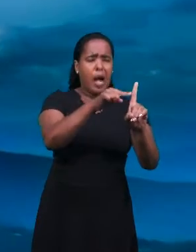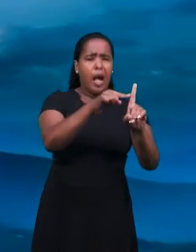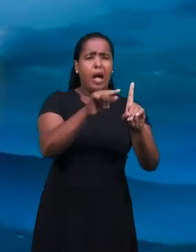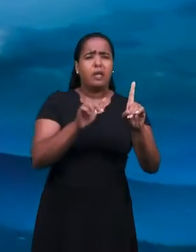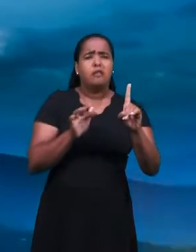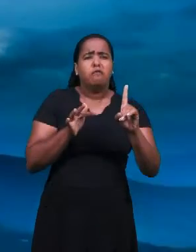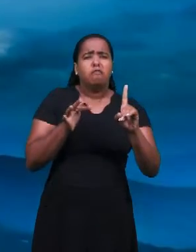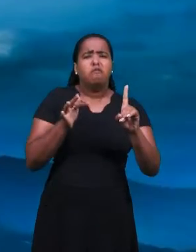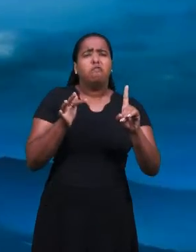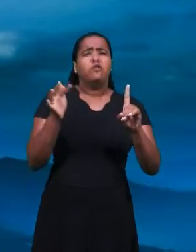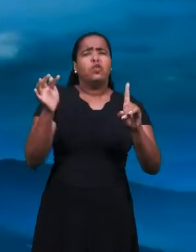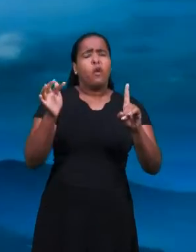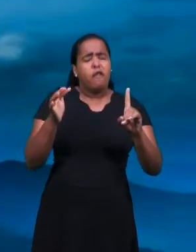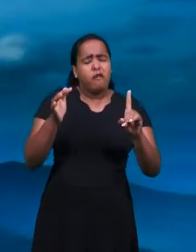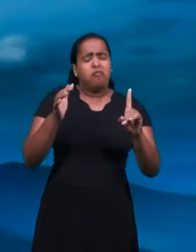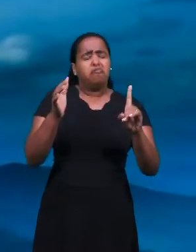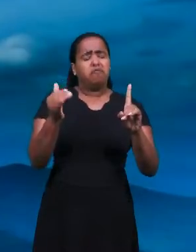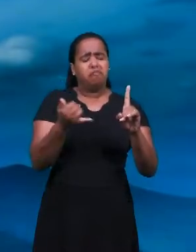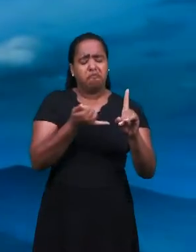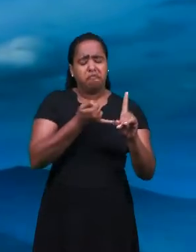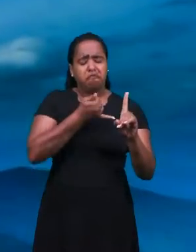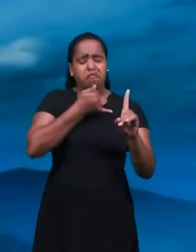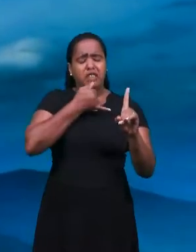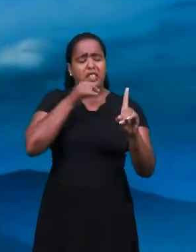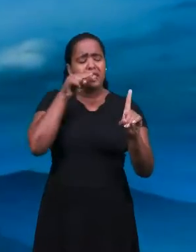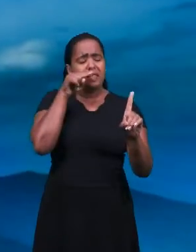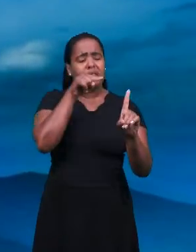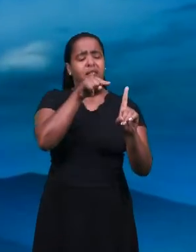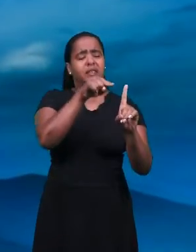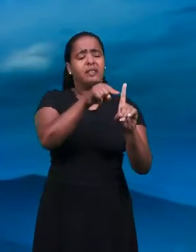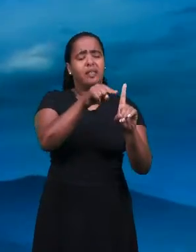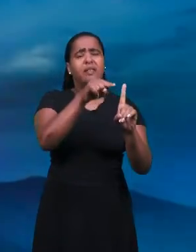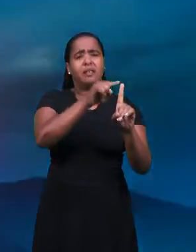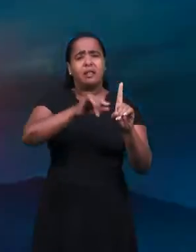участи избавил ты меня, Господь мой.